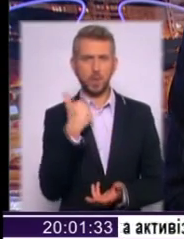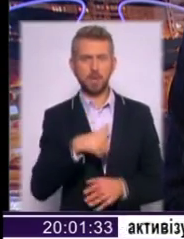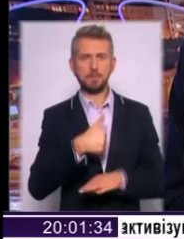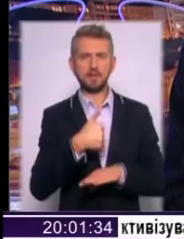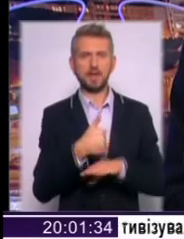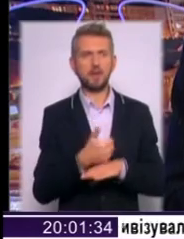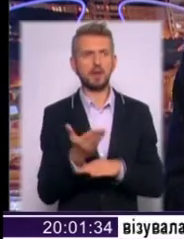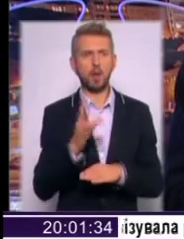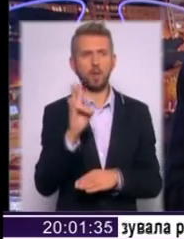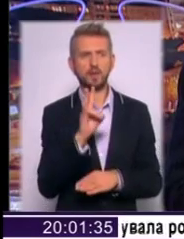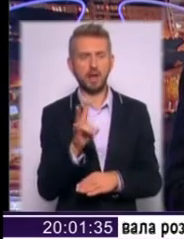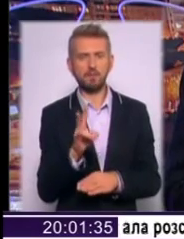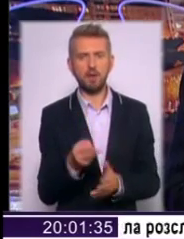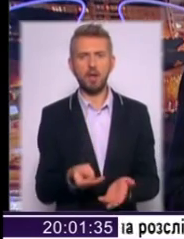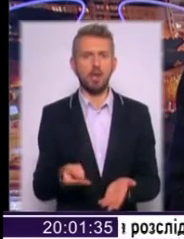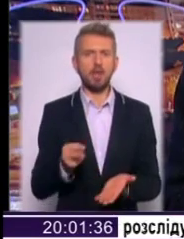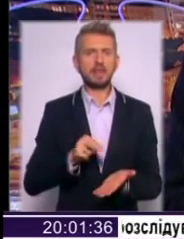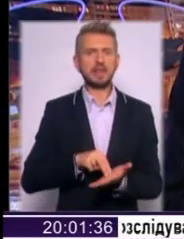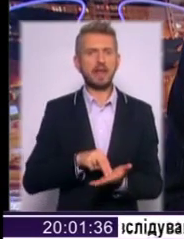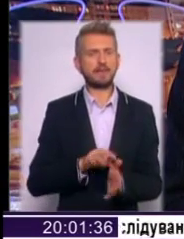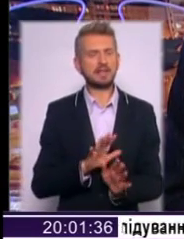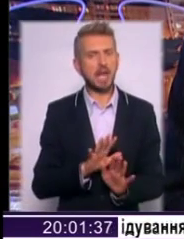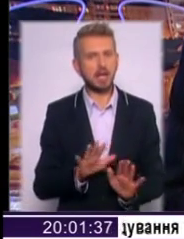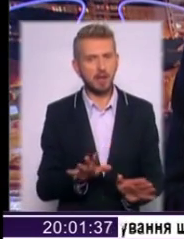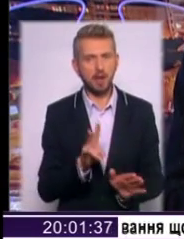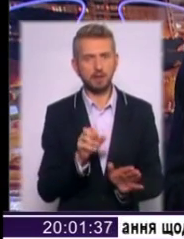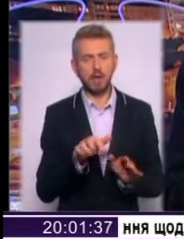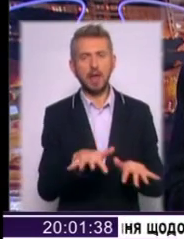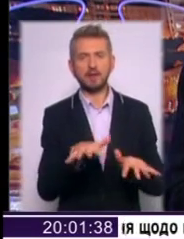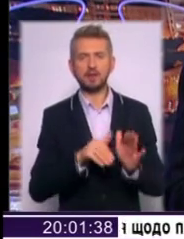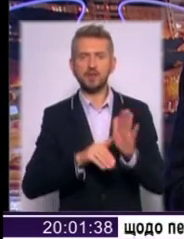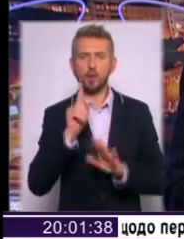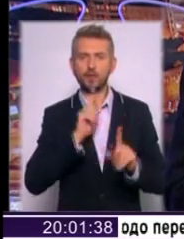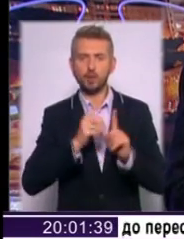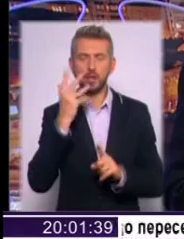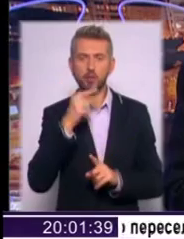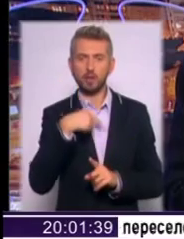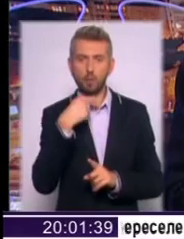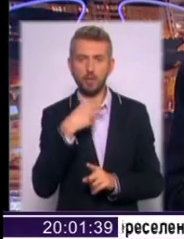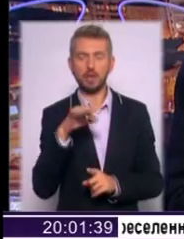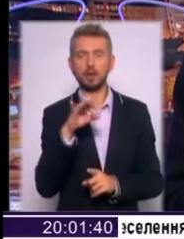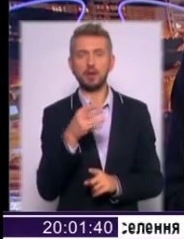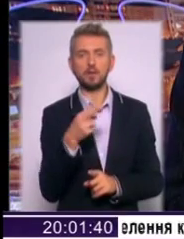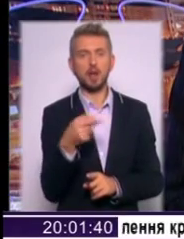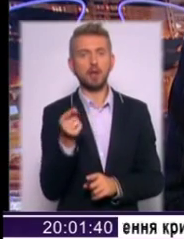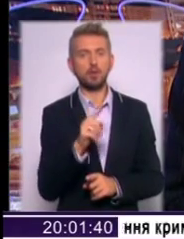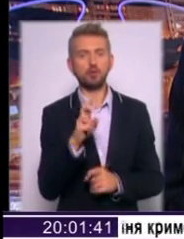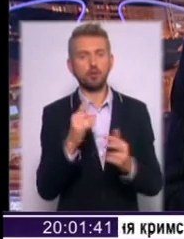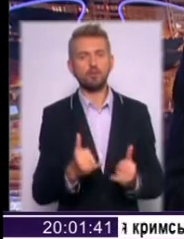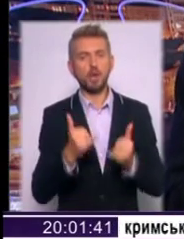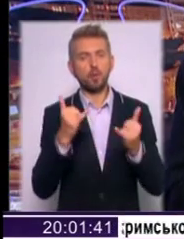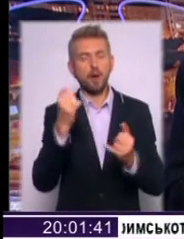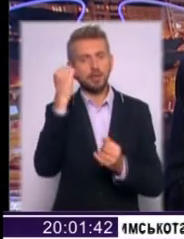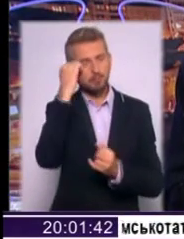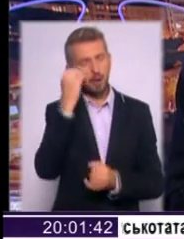предстоятель якоїсь церкви не встає на засіданні Верховної Ради, коли мова йде для того, щоб вшанувати